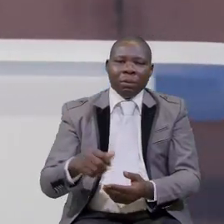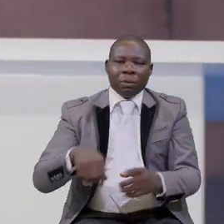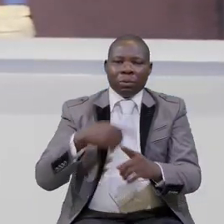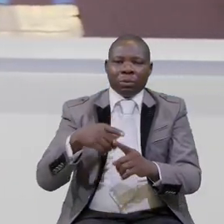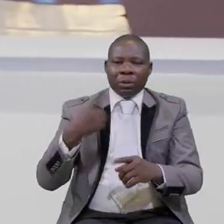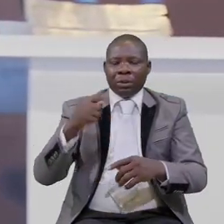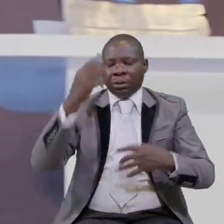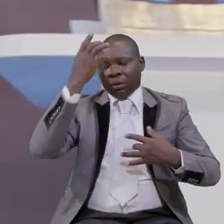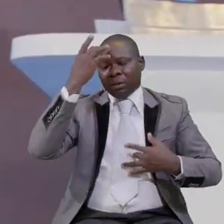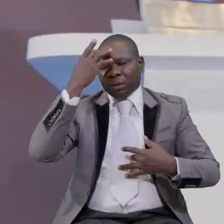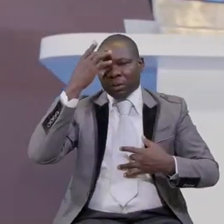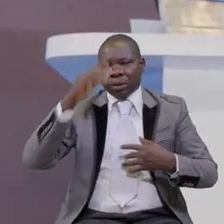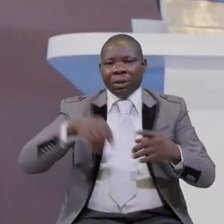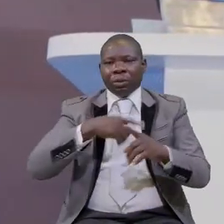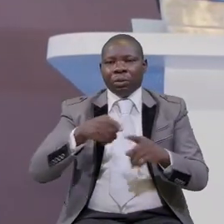Quand le malade